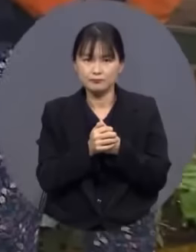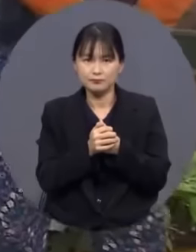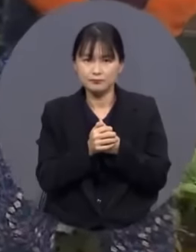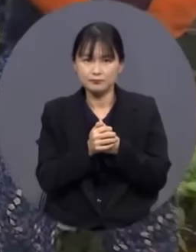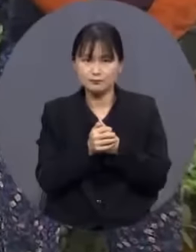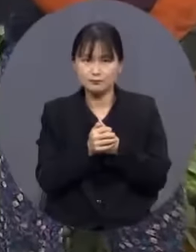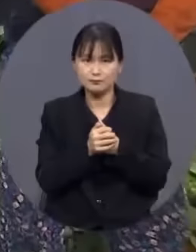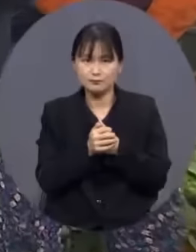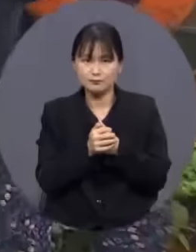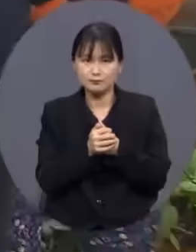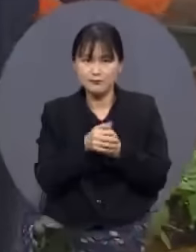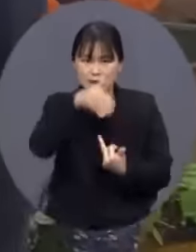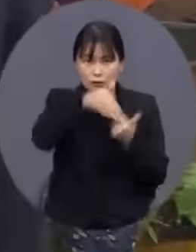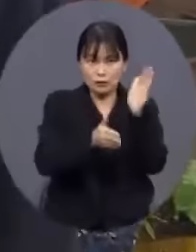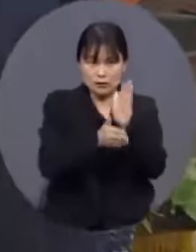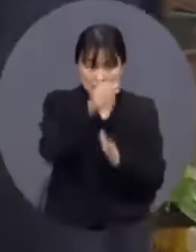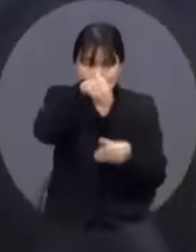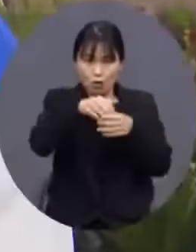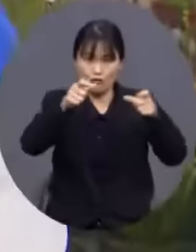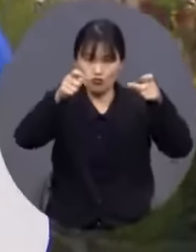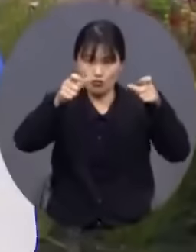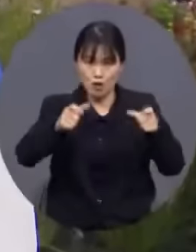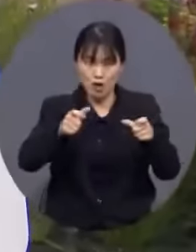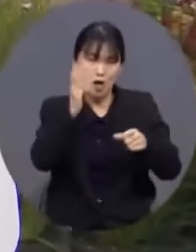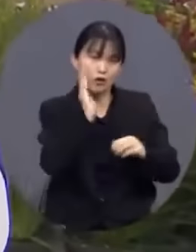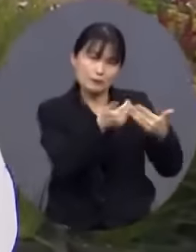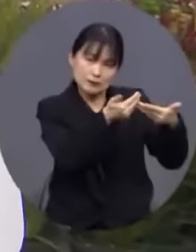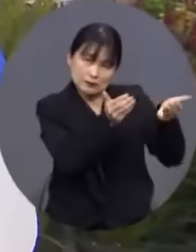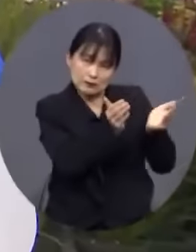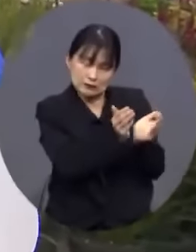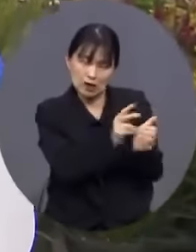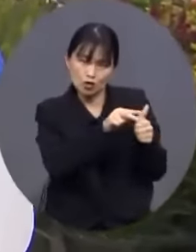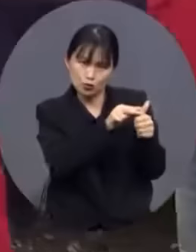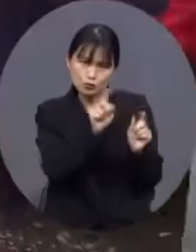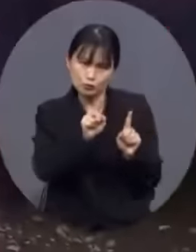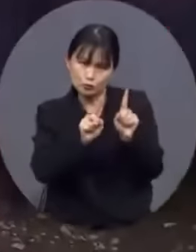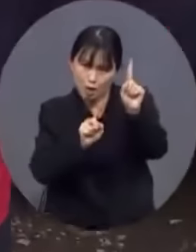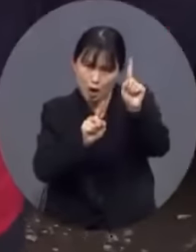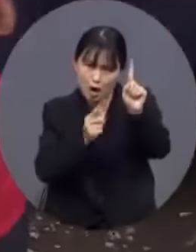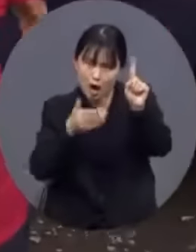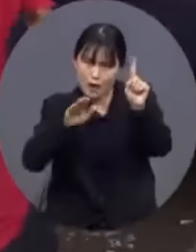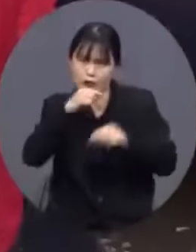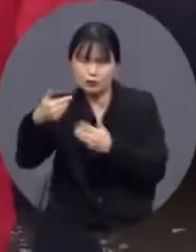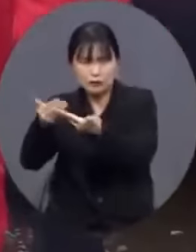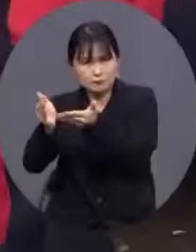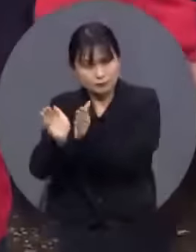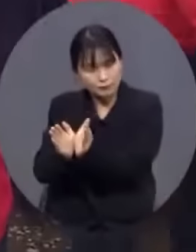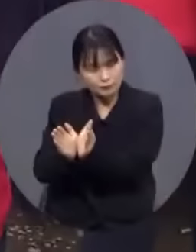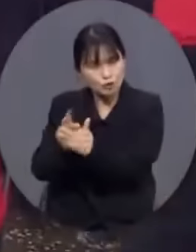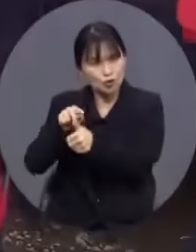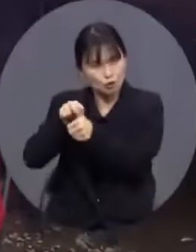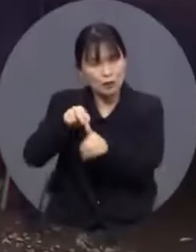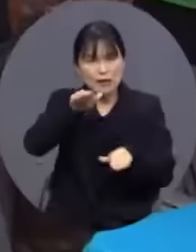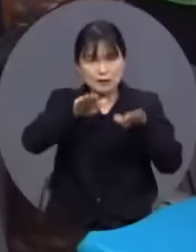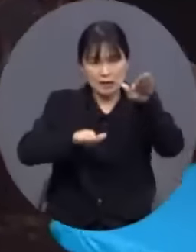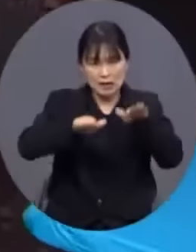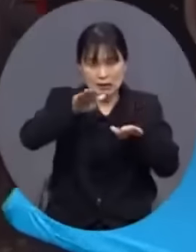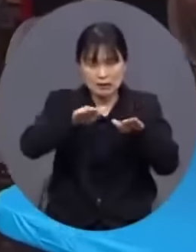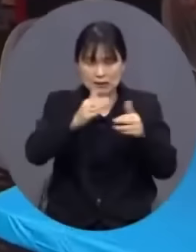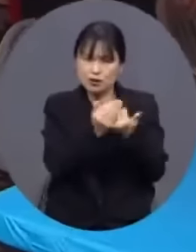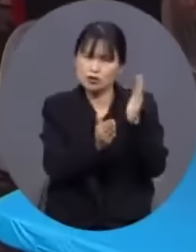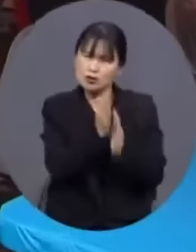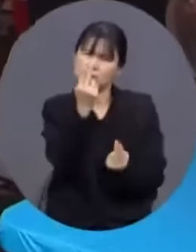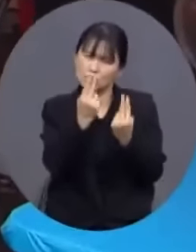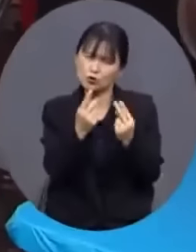포인트였습니다 포시 선거에서도 더불어민주당 후보가 앞섰지만 국민의 힘 후보와의 격차는 제주시